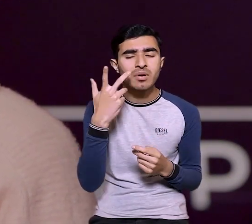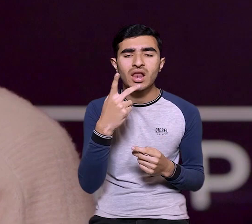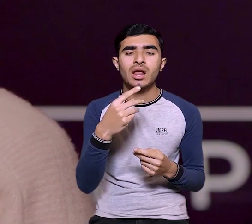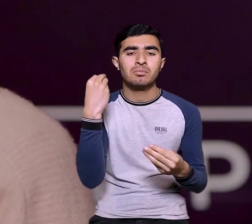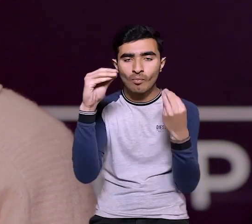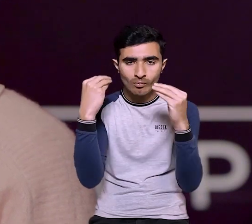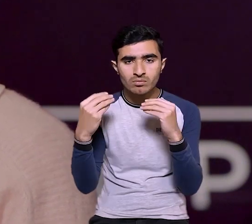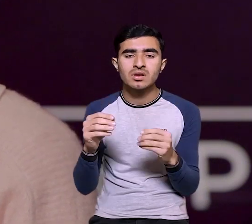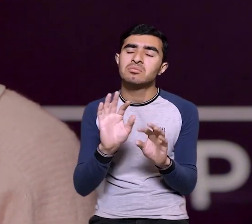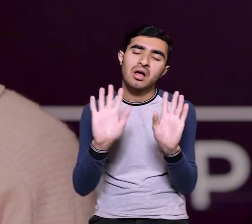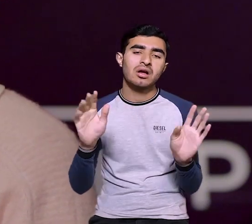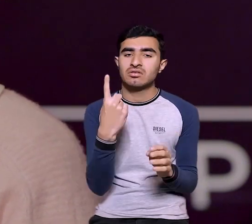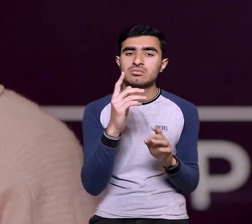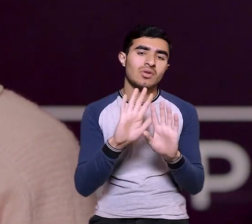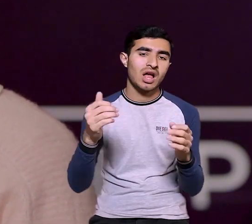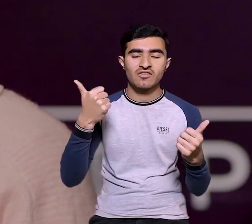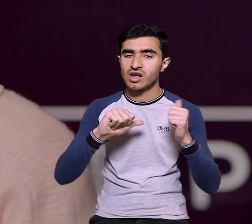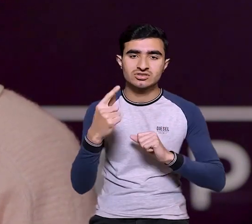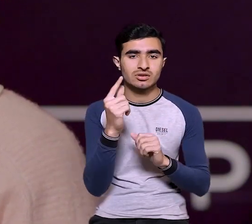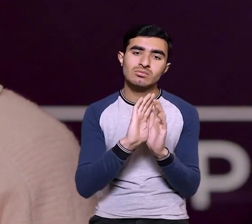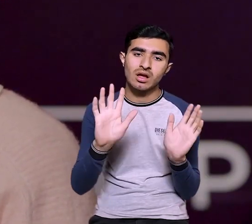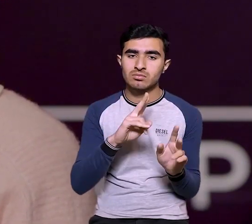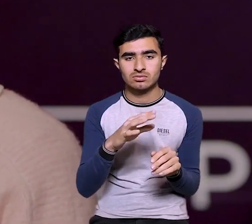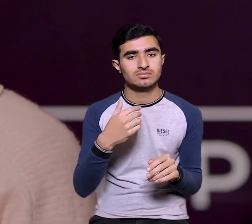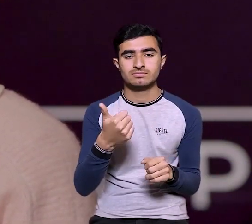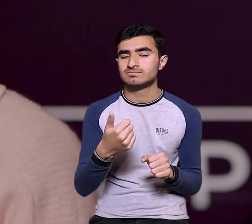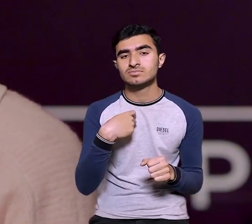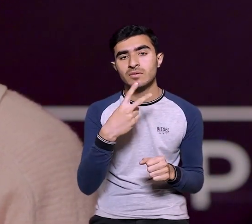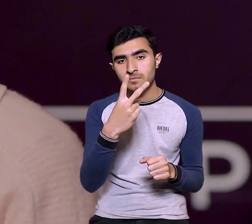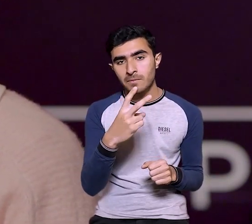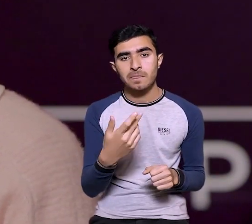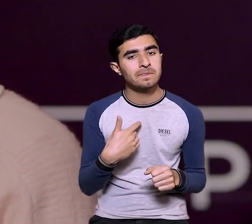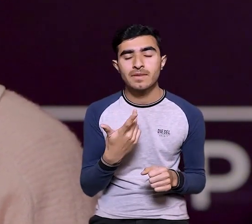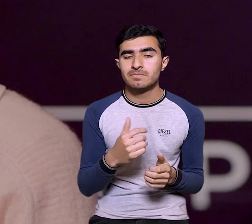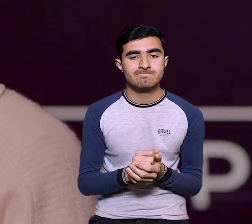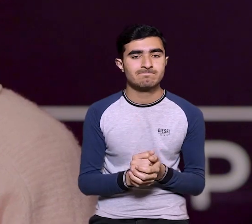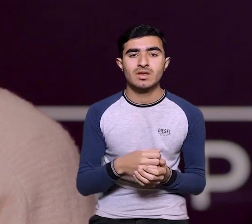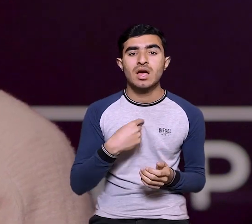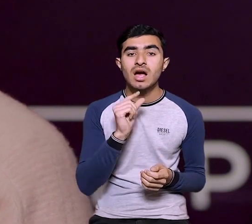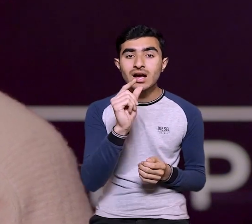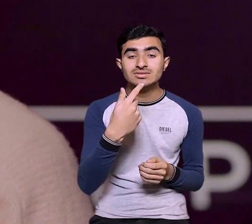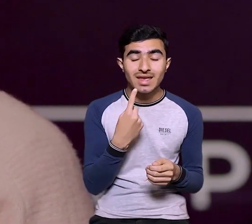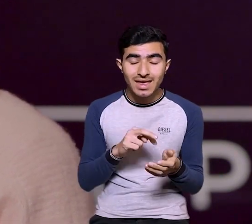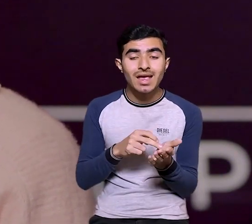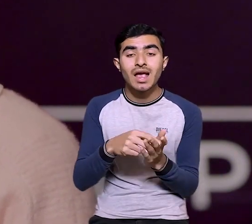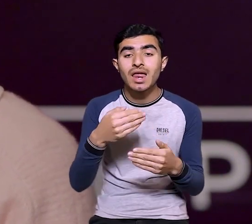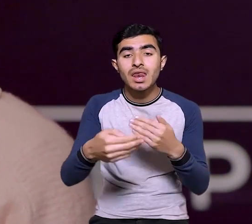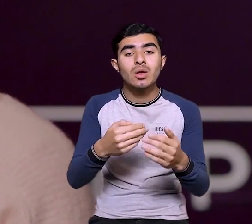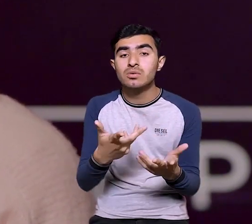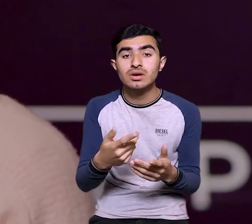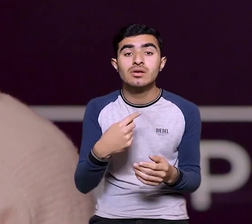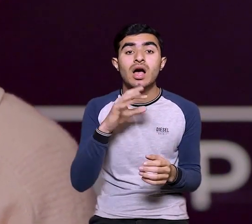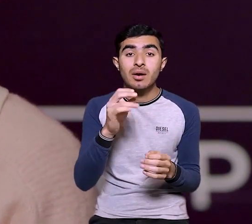अब मैं उनको अब हमारा ये है कि स्टेप है हमारा फॉरवर्ड कि हमने ये इमेज improve further करना है। There's